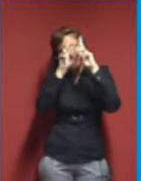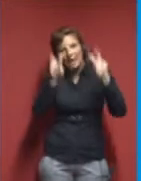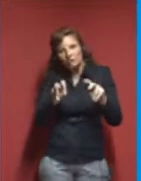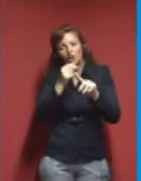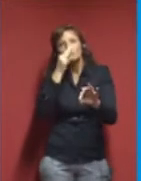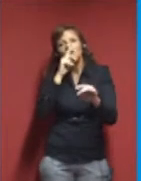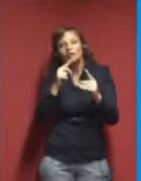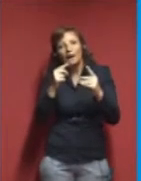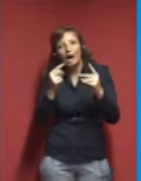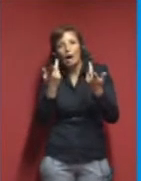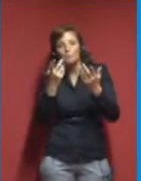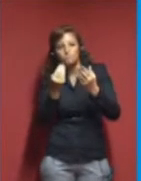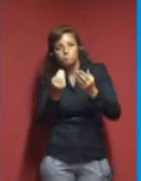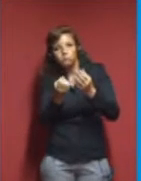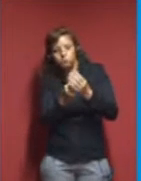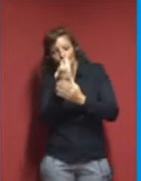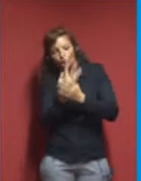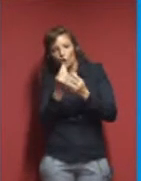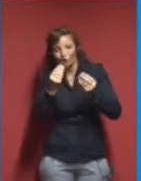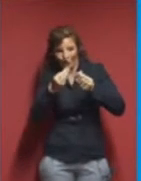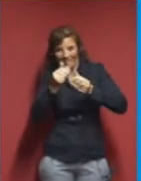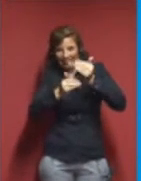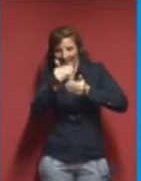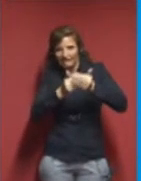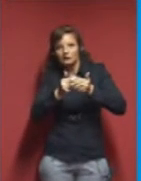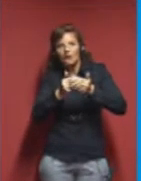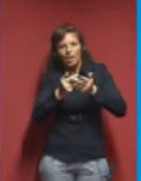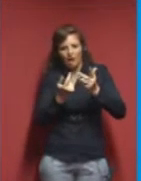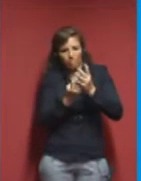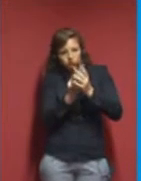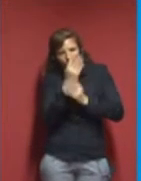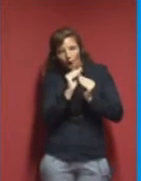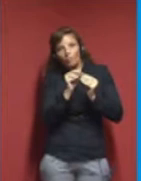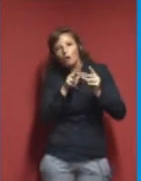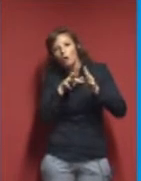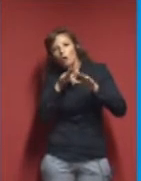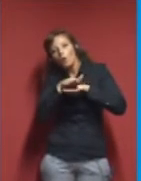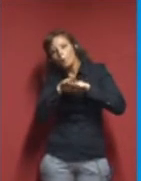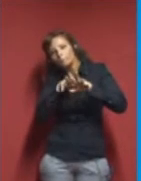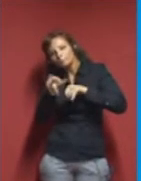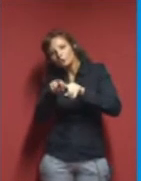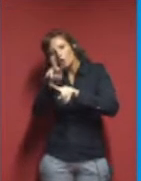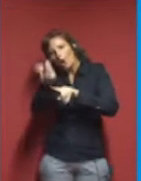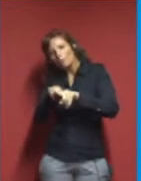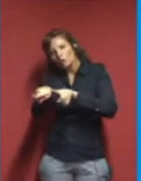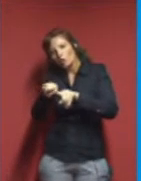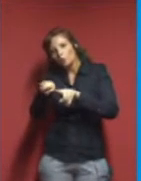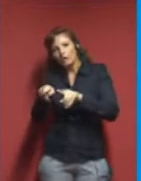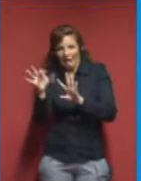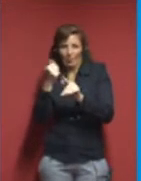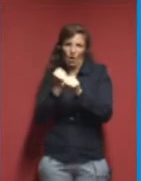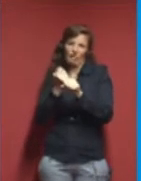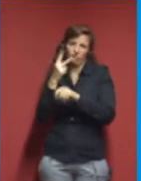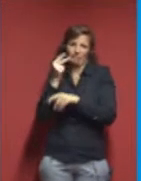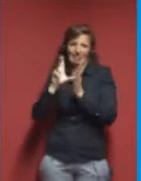il prodotto tessile utilizzando il computer? Un progetto da cui lavoro da molto si